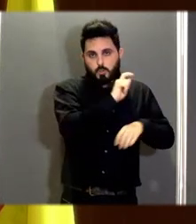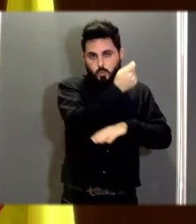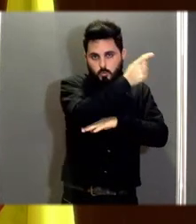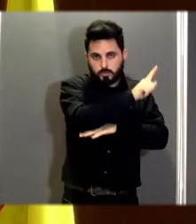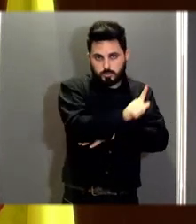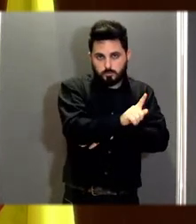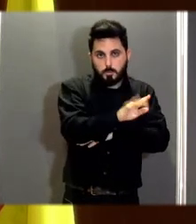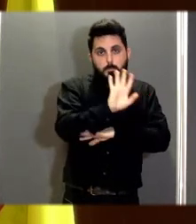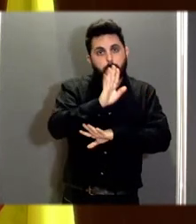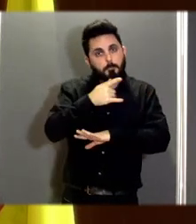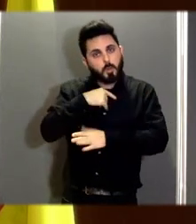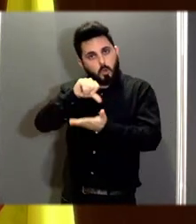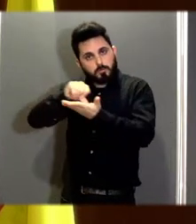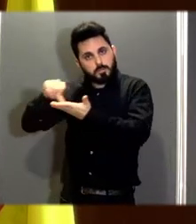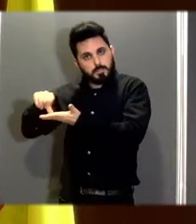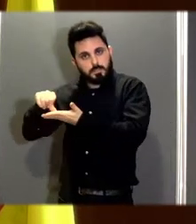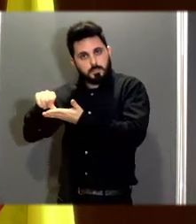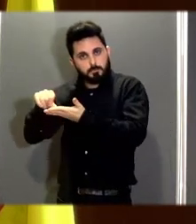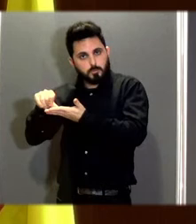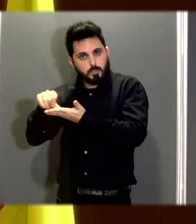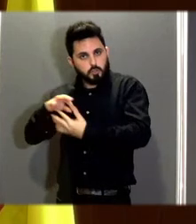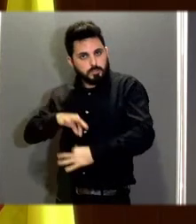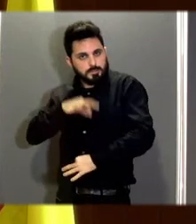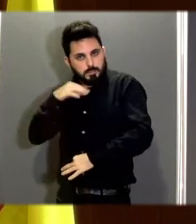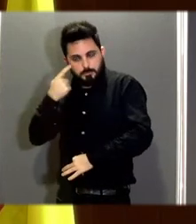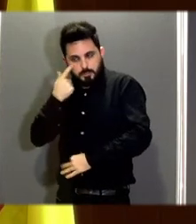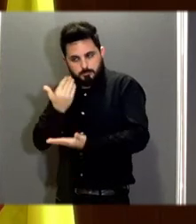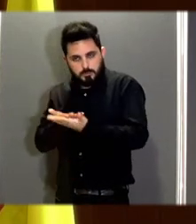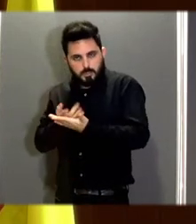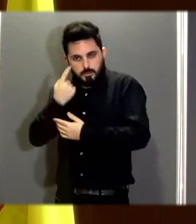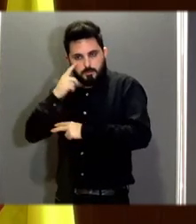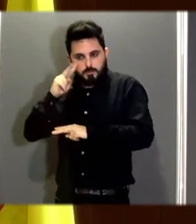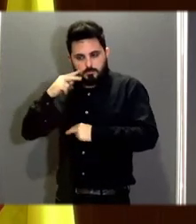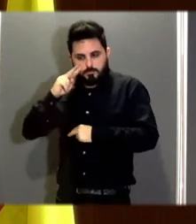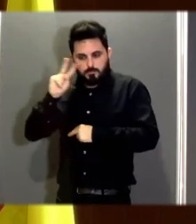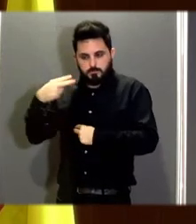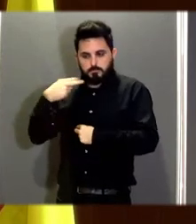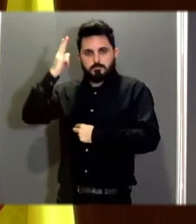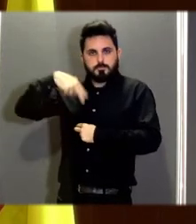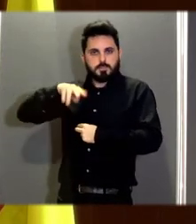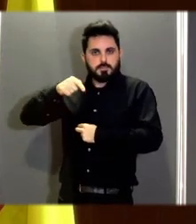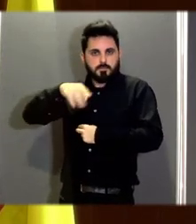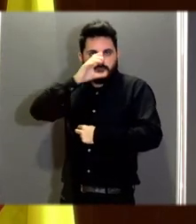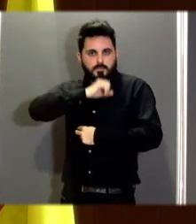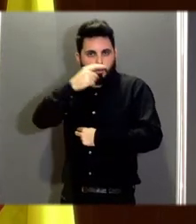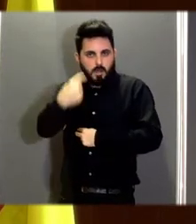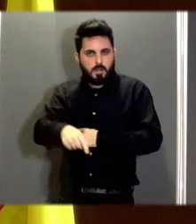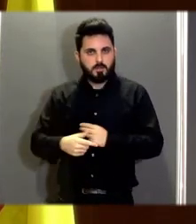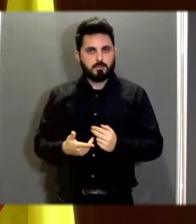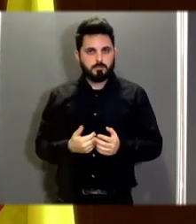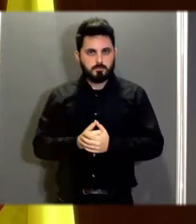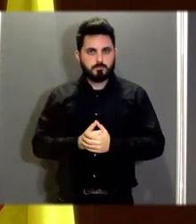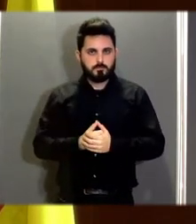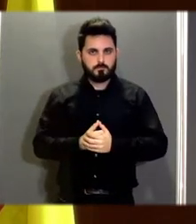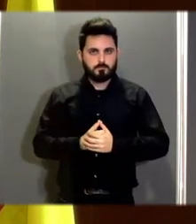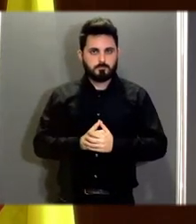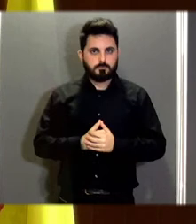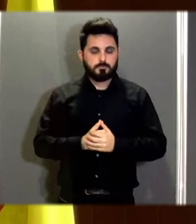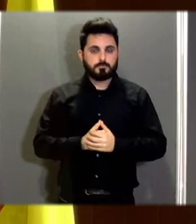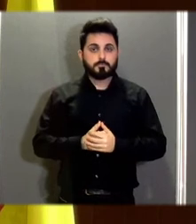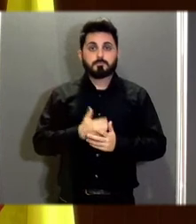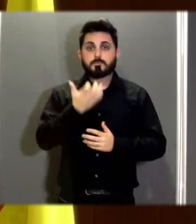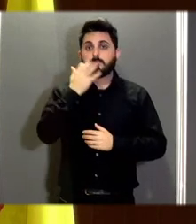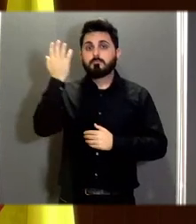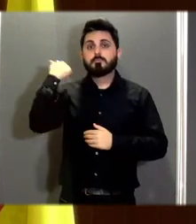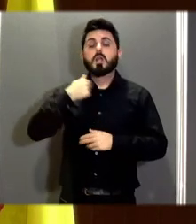reconèixer errors. En Junts pel Sí, per exemple, es va cedir en un model que era un mer repartiment entre partits. I l'octubre